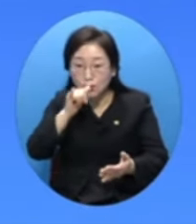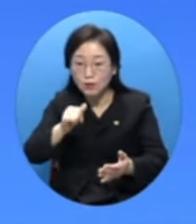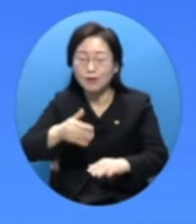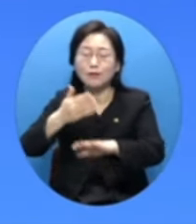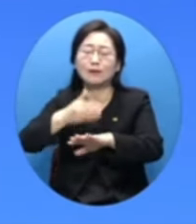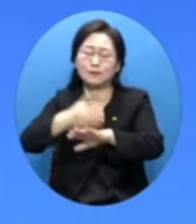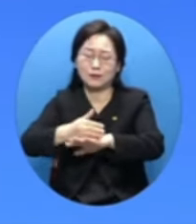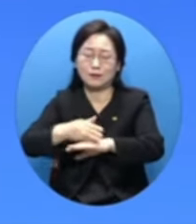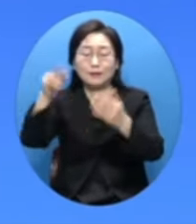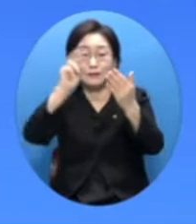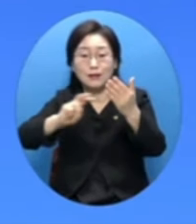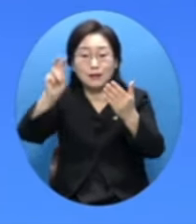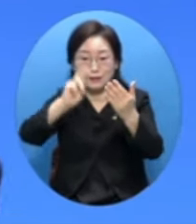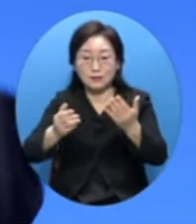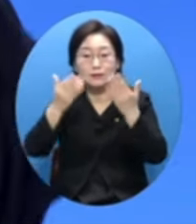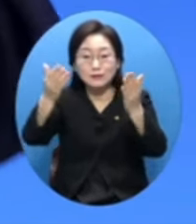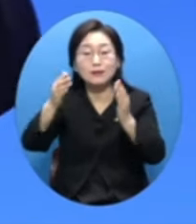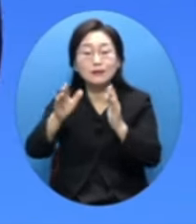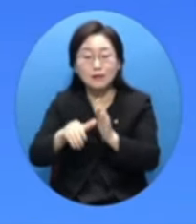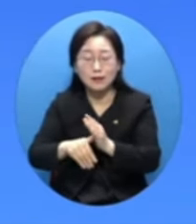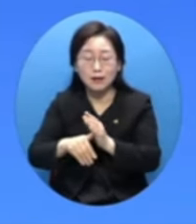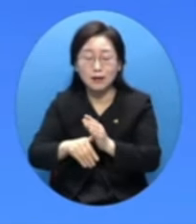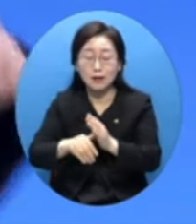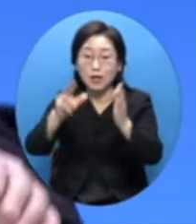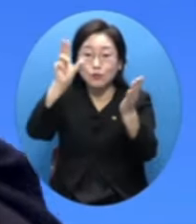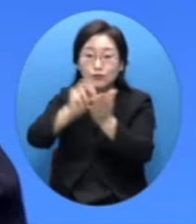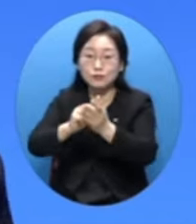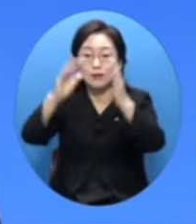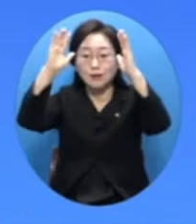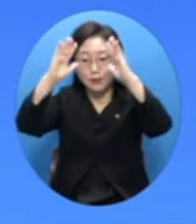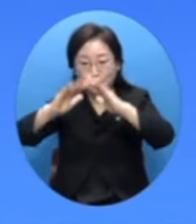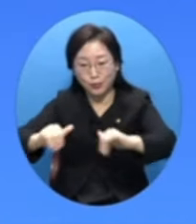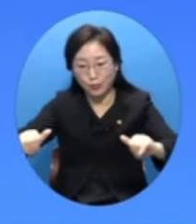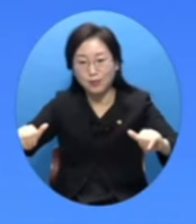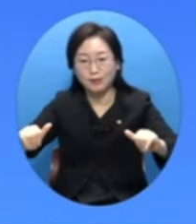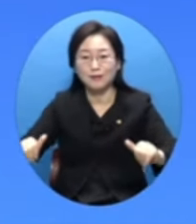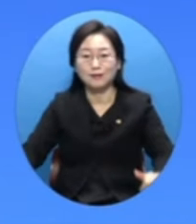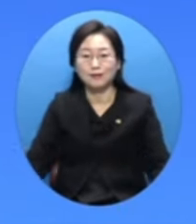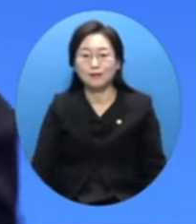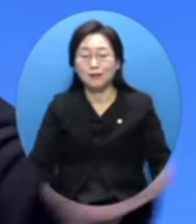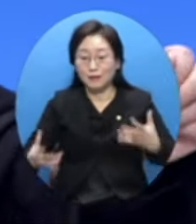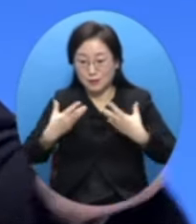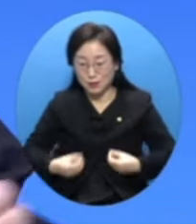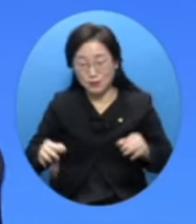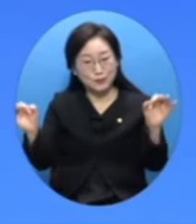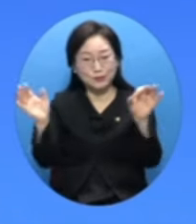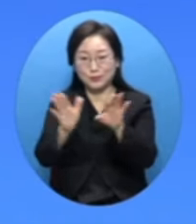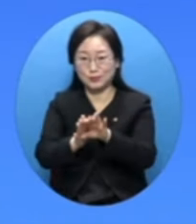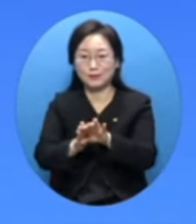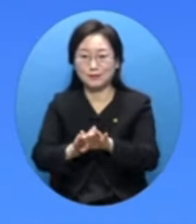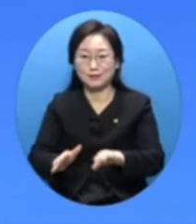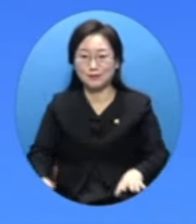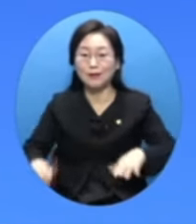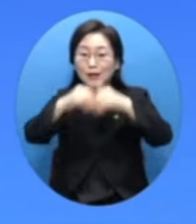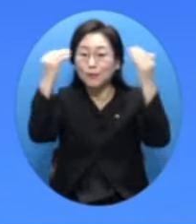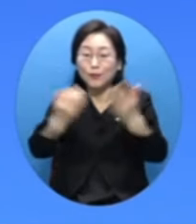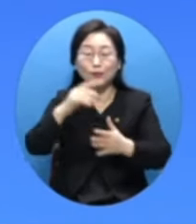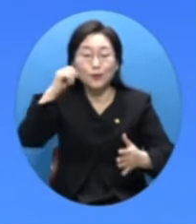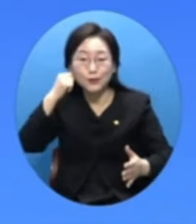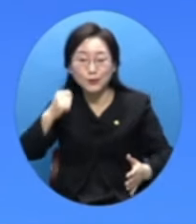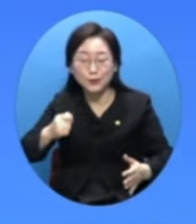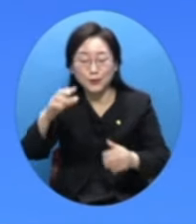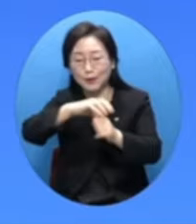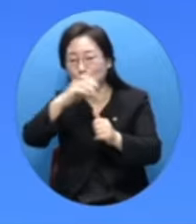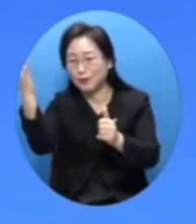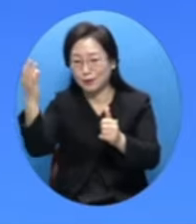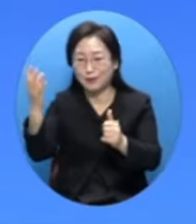감사와 찬양으로 나가면 태산 같은 문제는 무너지고 절망은 떠나가고 모든 어려움에서 우리가 노예를